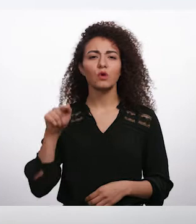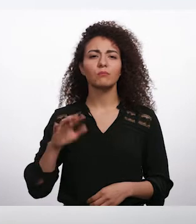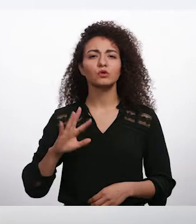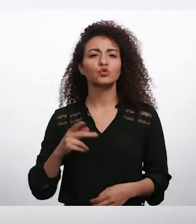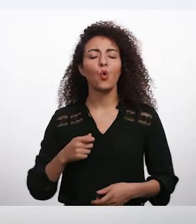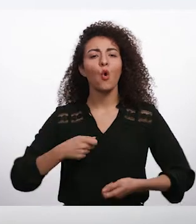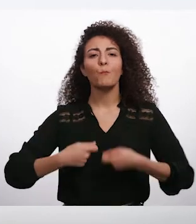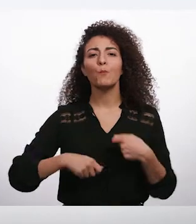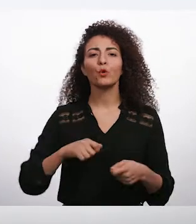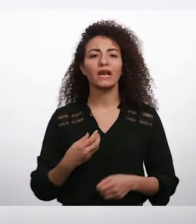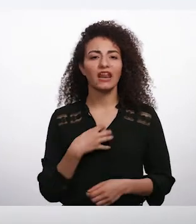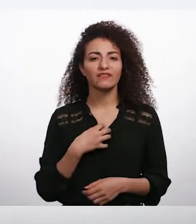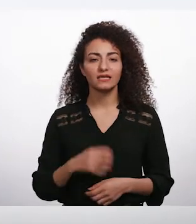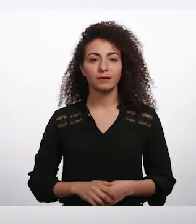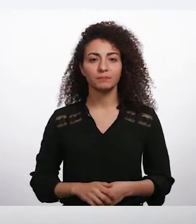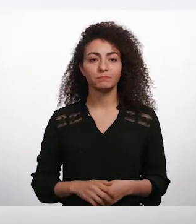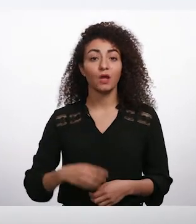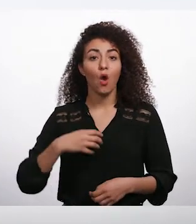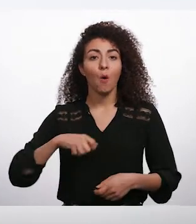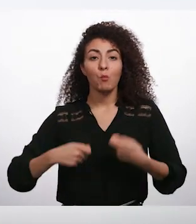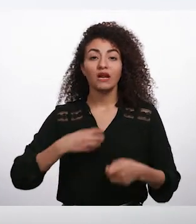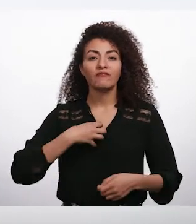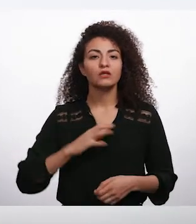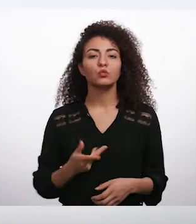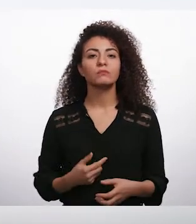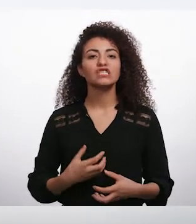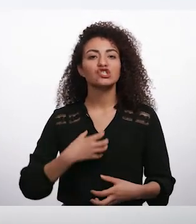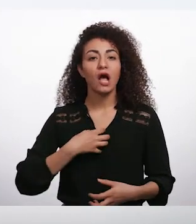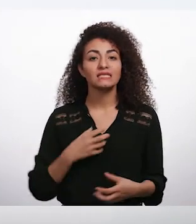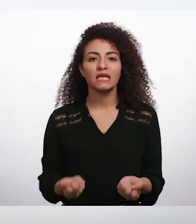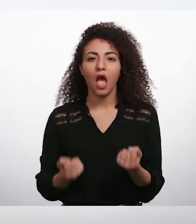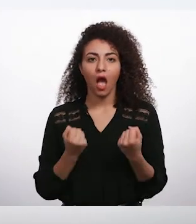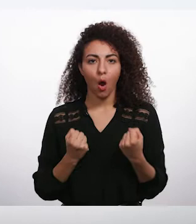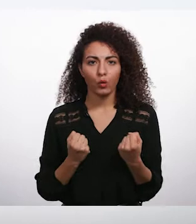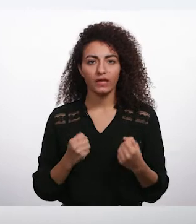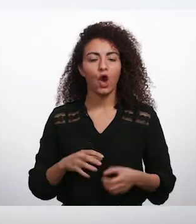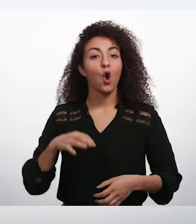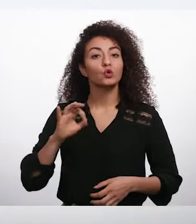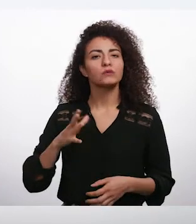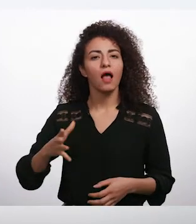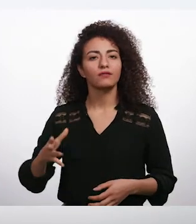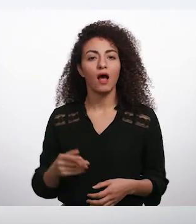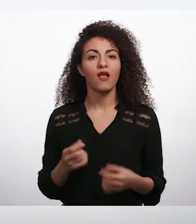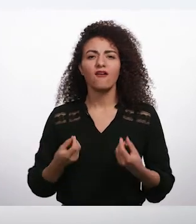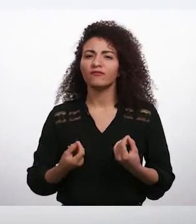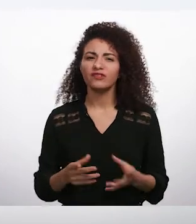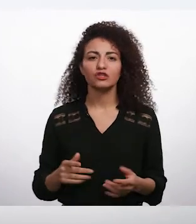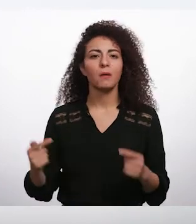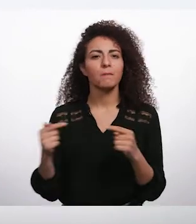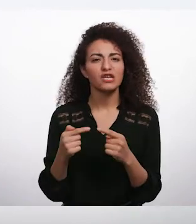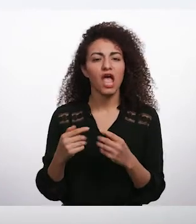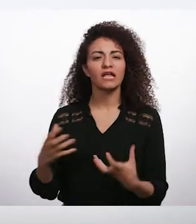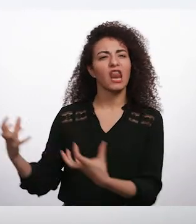كتار بيسألوني شو يعني المرونة؟ المرونة هي قدرة الأشخاص وبهالحالة تحديداً الأطفال على التعافي من